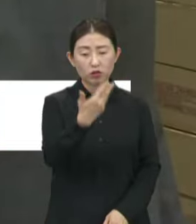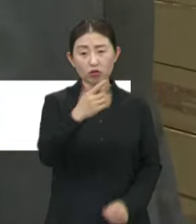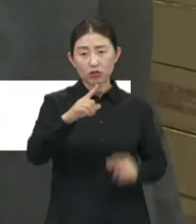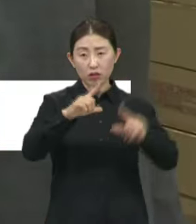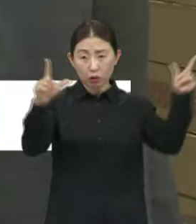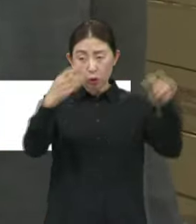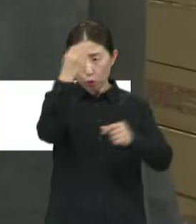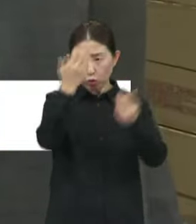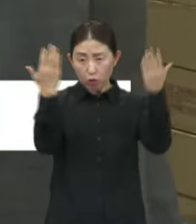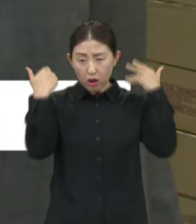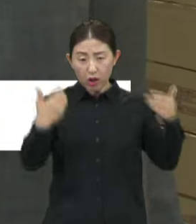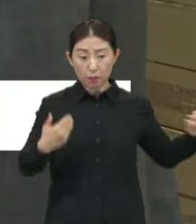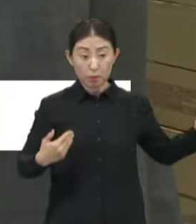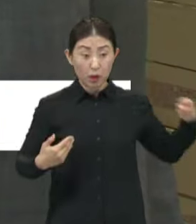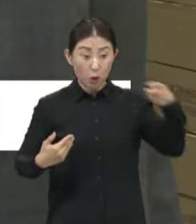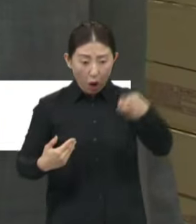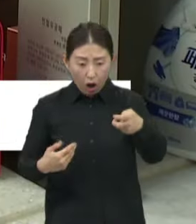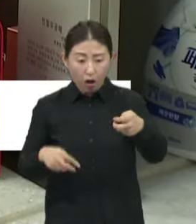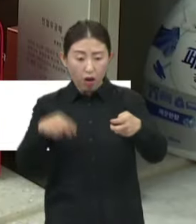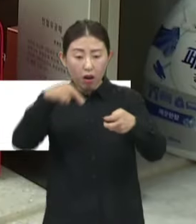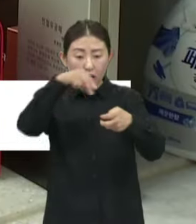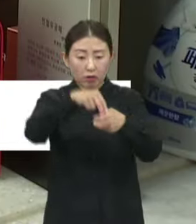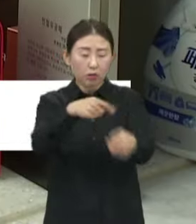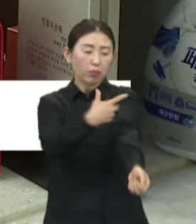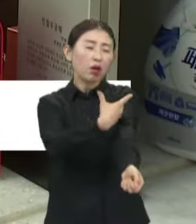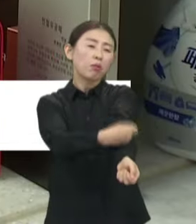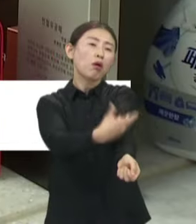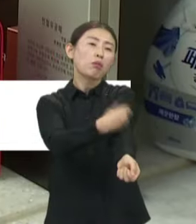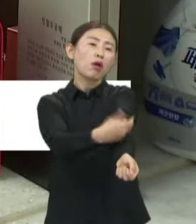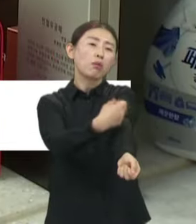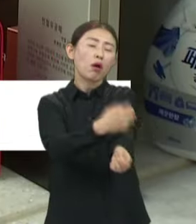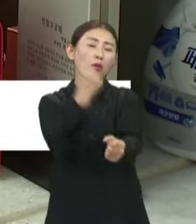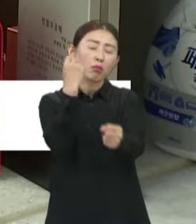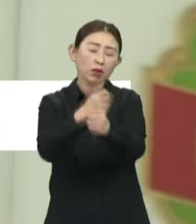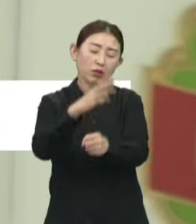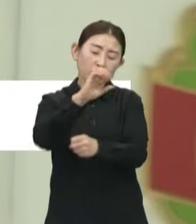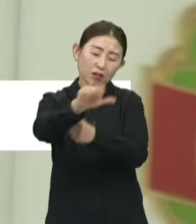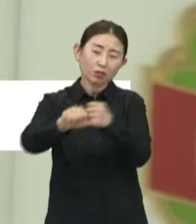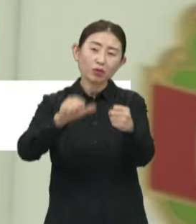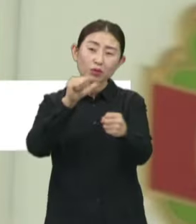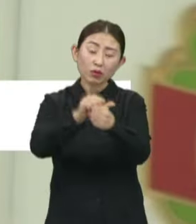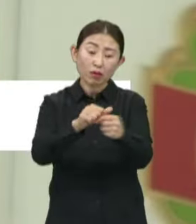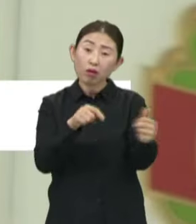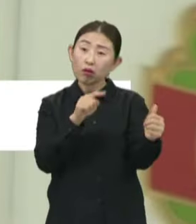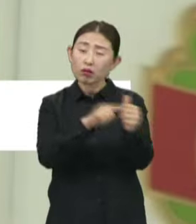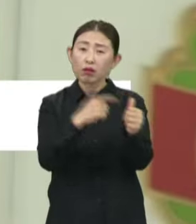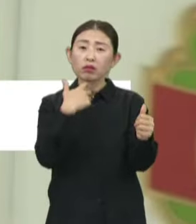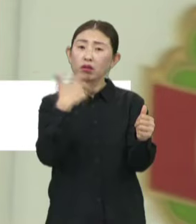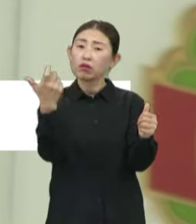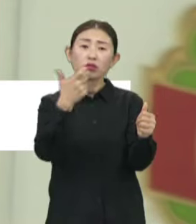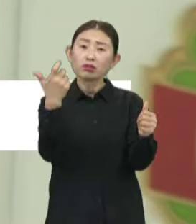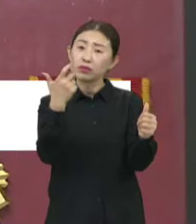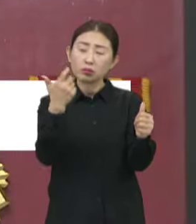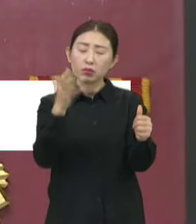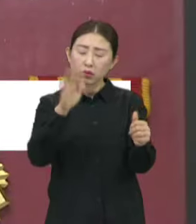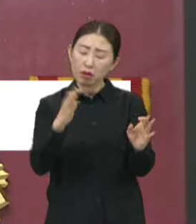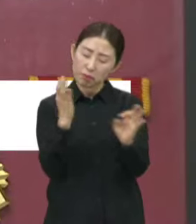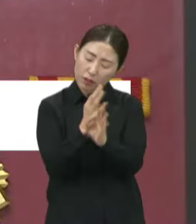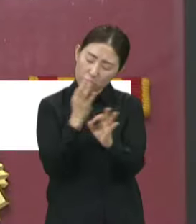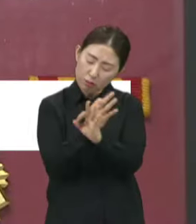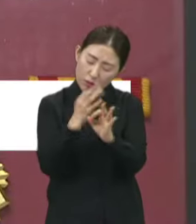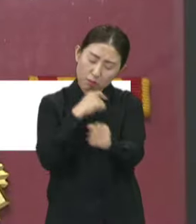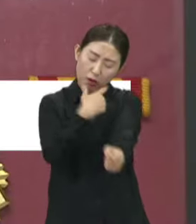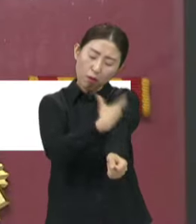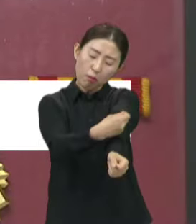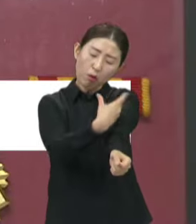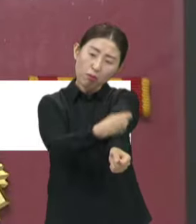헌혈차에서 우연히 시작한 헌혈봉사가 어느덧 횟수로 45년째. 예순이 훌쩍 넘은 나이에도 2주마다 정기 헌혈을